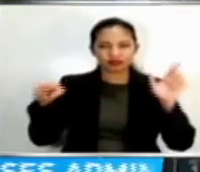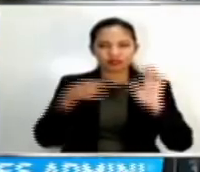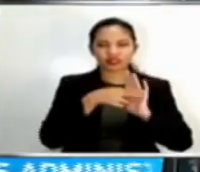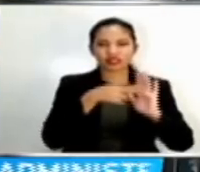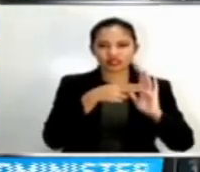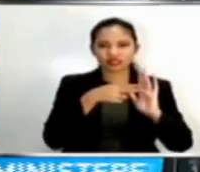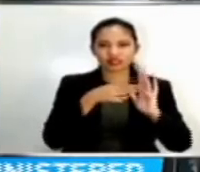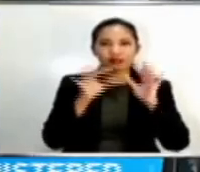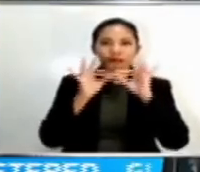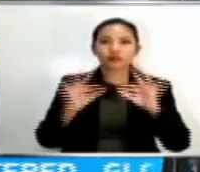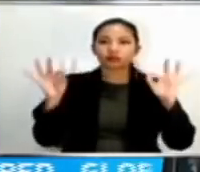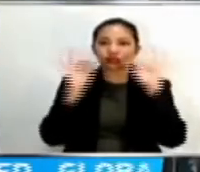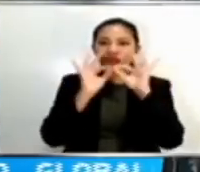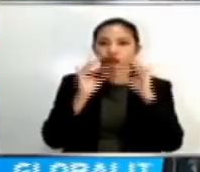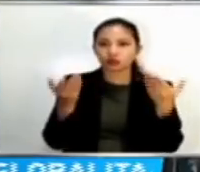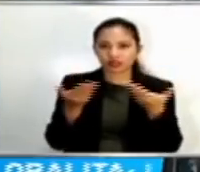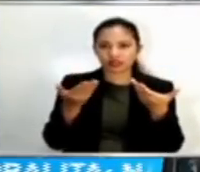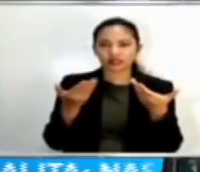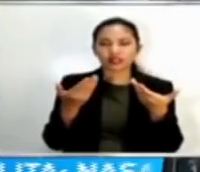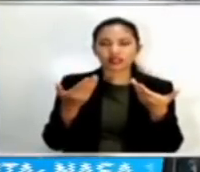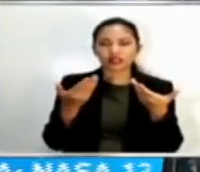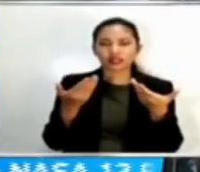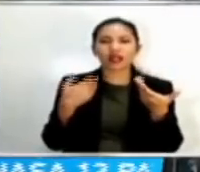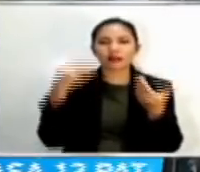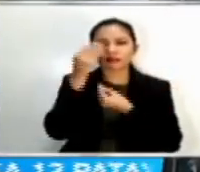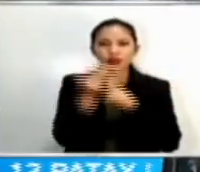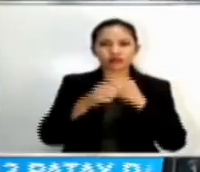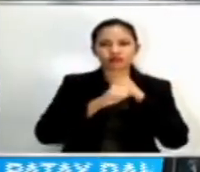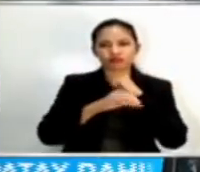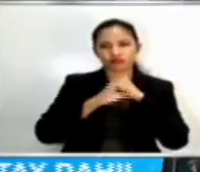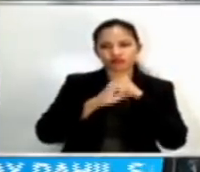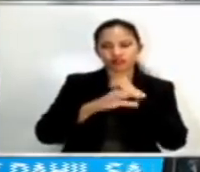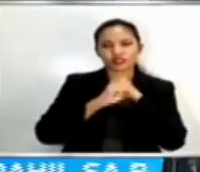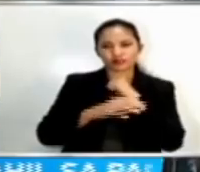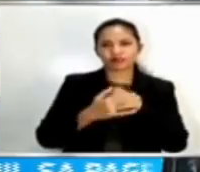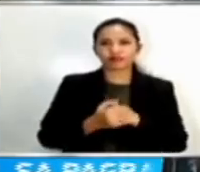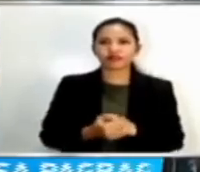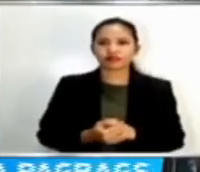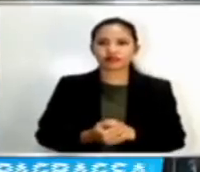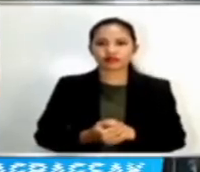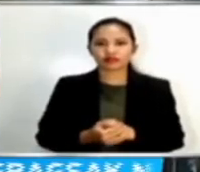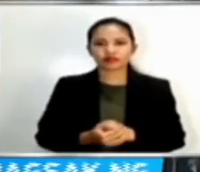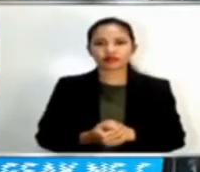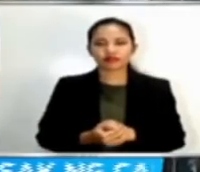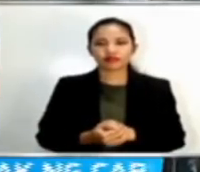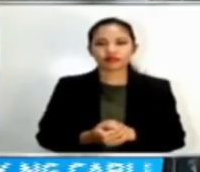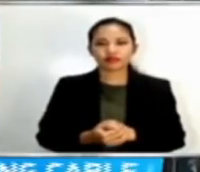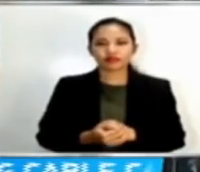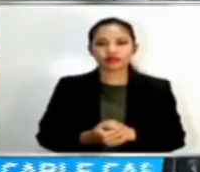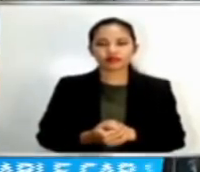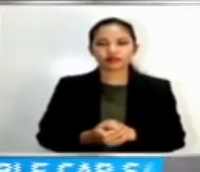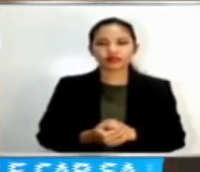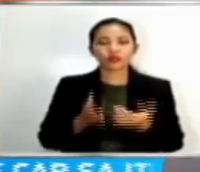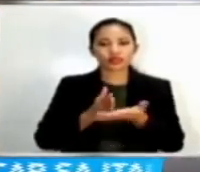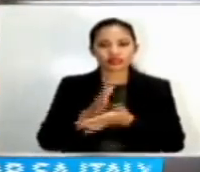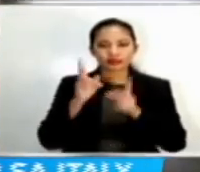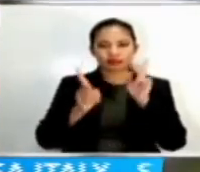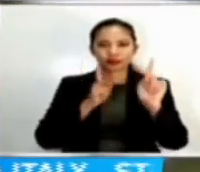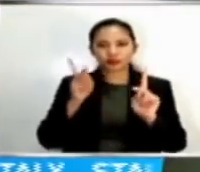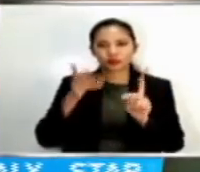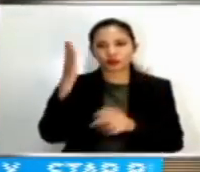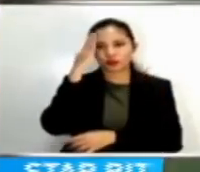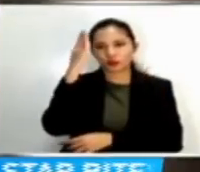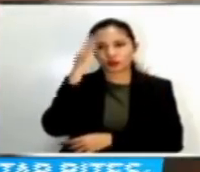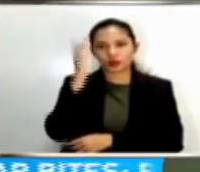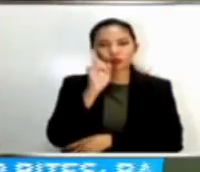talaga, mag-information drive tayo, information campaign. Karapatan din naman ng mga tao na malaman kung anong brand